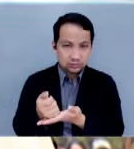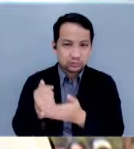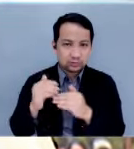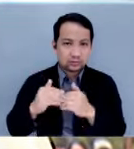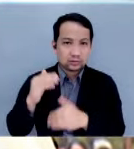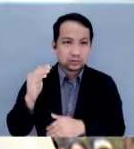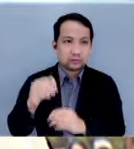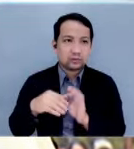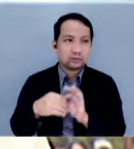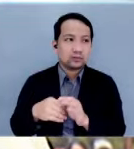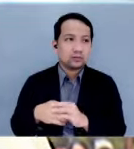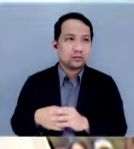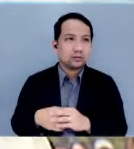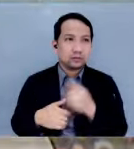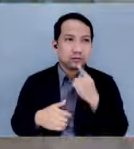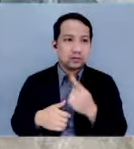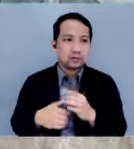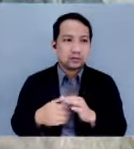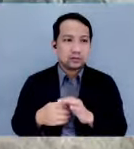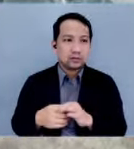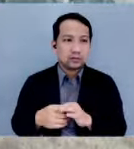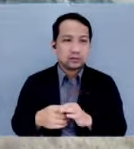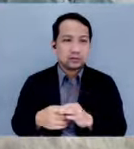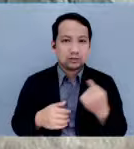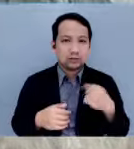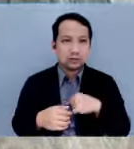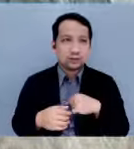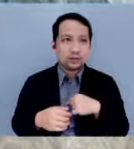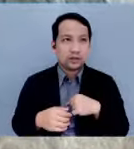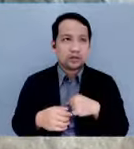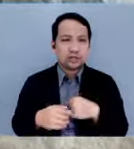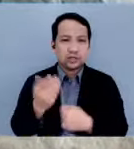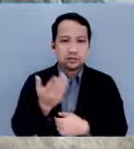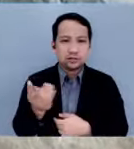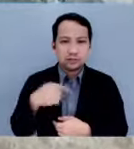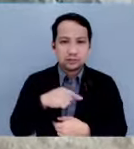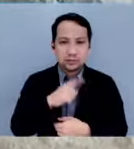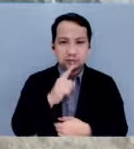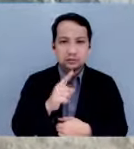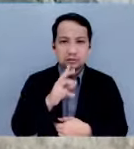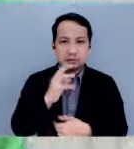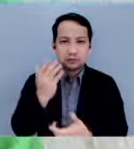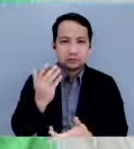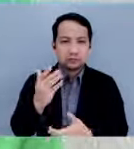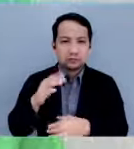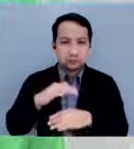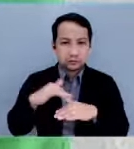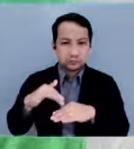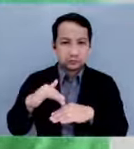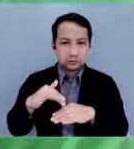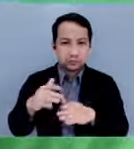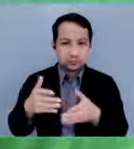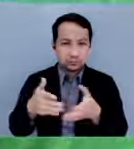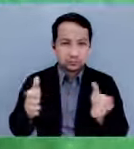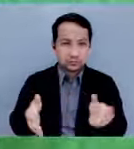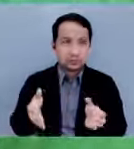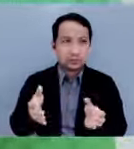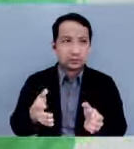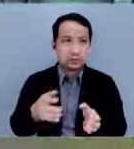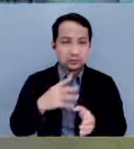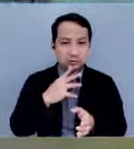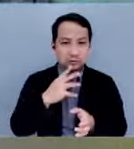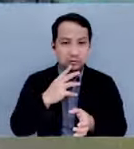ng malinis na supply ng tubig. Ang tubig na ginamit pang swimming sa bahay, pwedeng panlinis ng